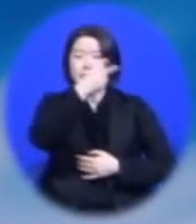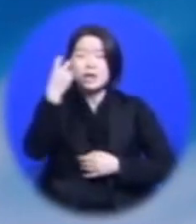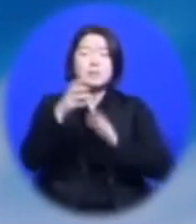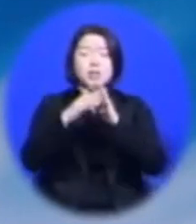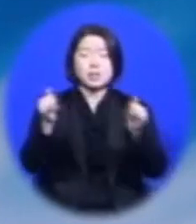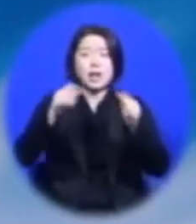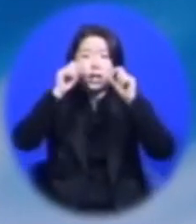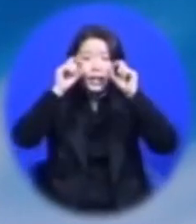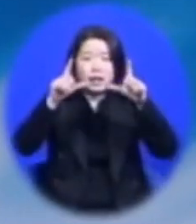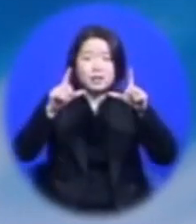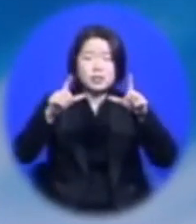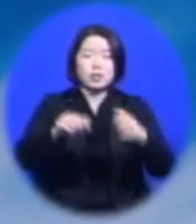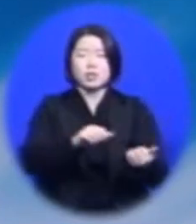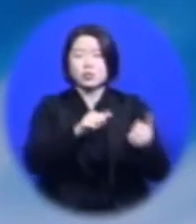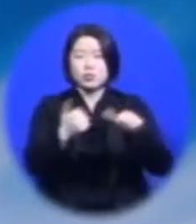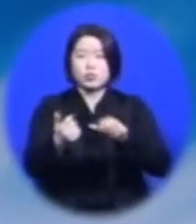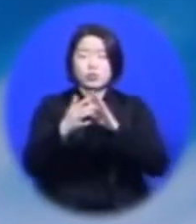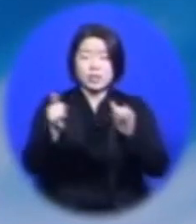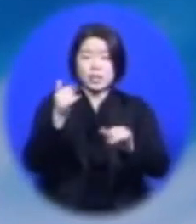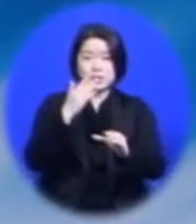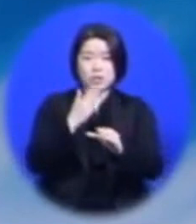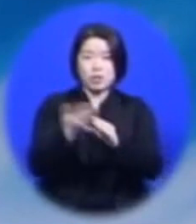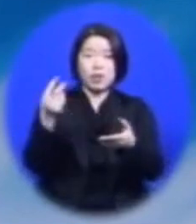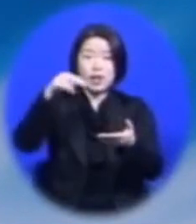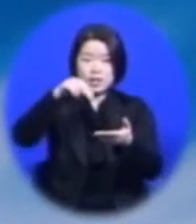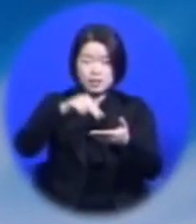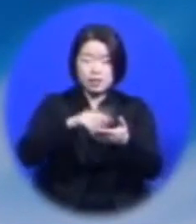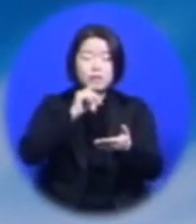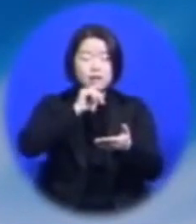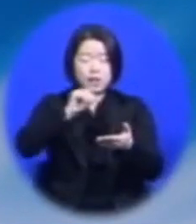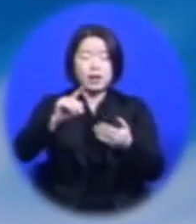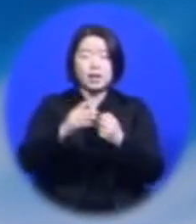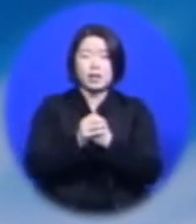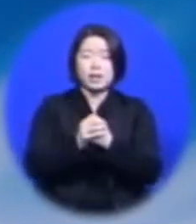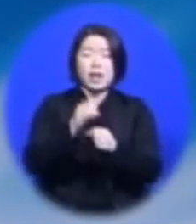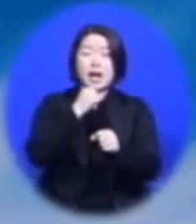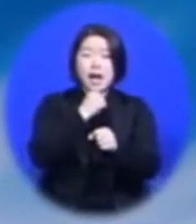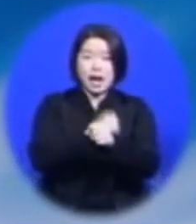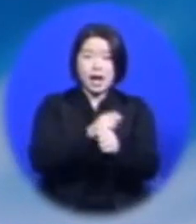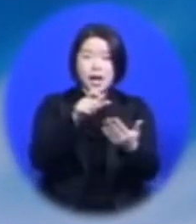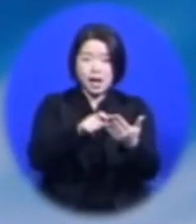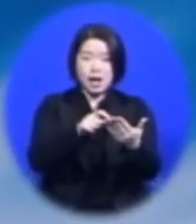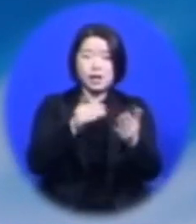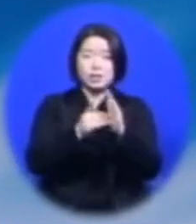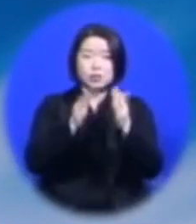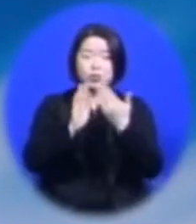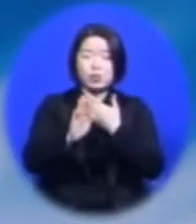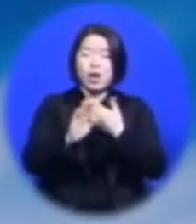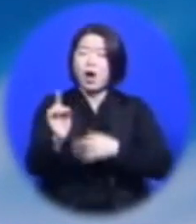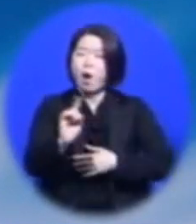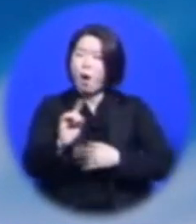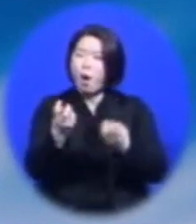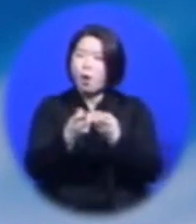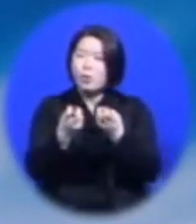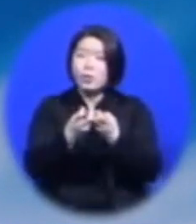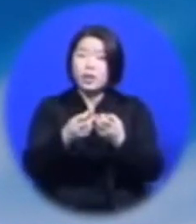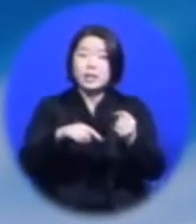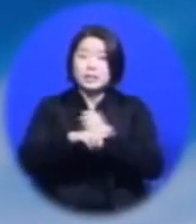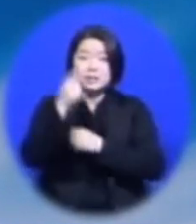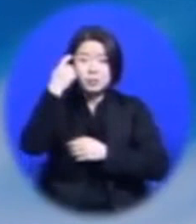자여 깨어서 죽은 자들 가운데서 일어나라 하시고는 그게 도대체 뭘 어떻게 하라는